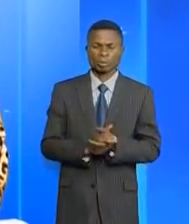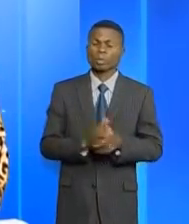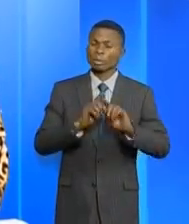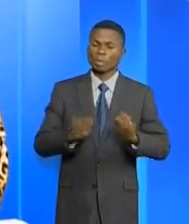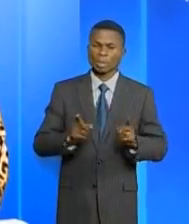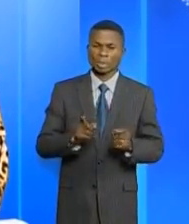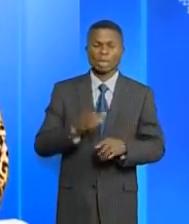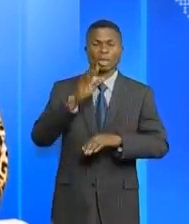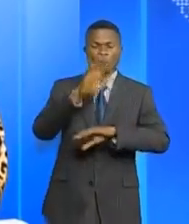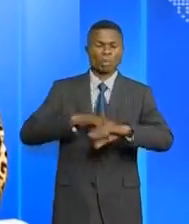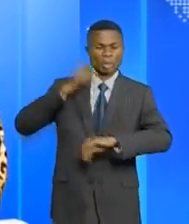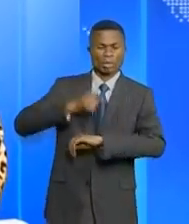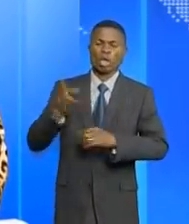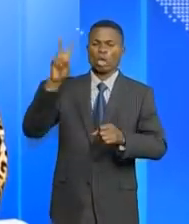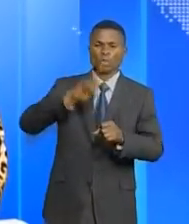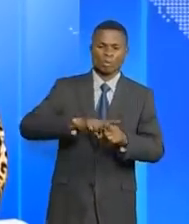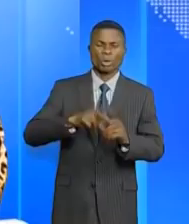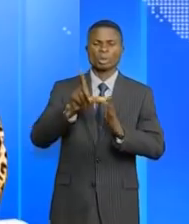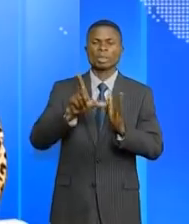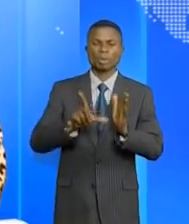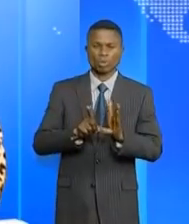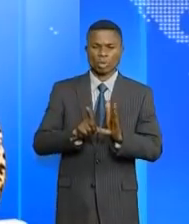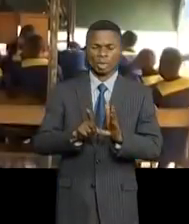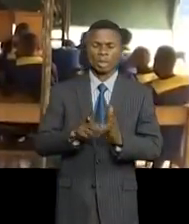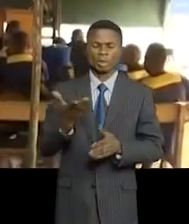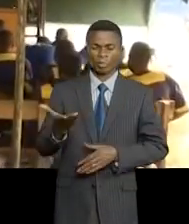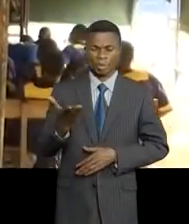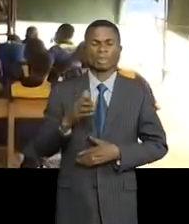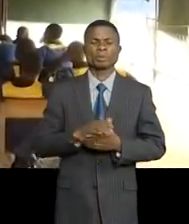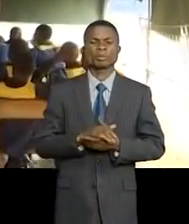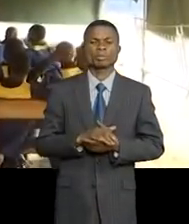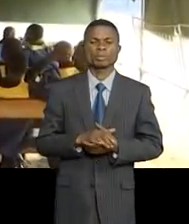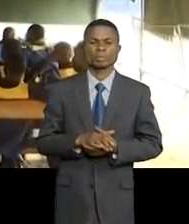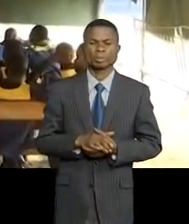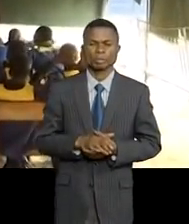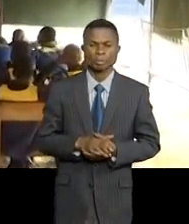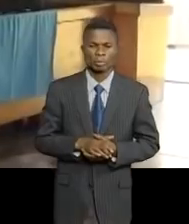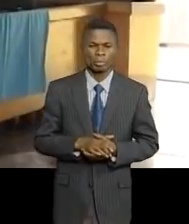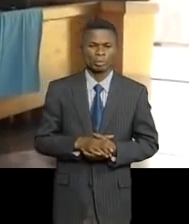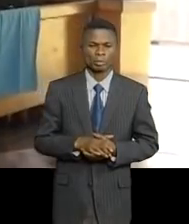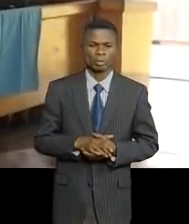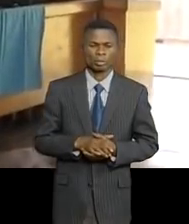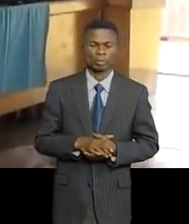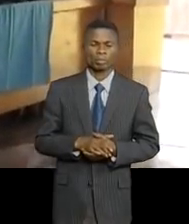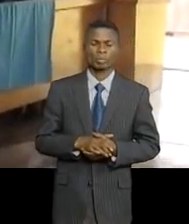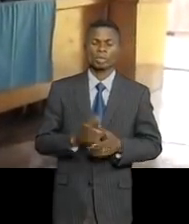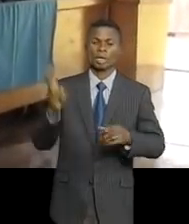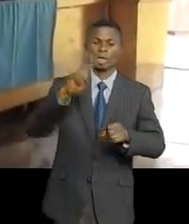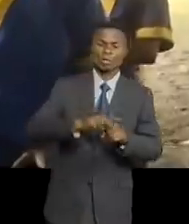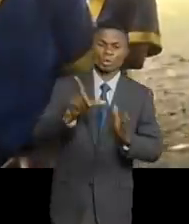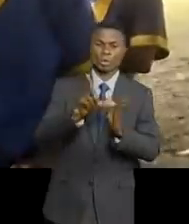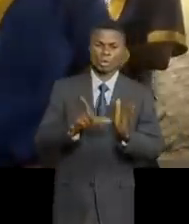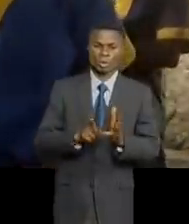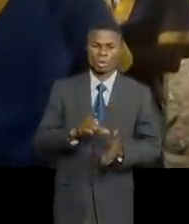plutôt interpellés pour violation de consignes. Le procès dans l'affaire de violation des consignes des prévenus